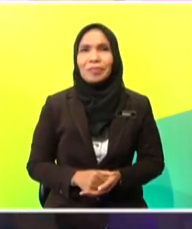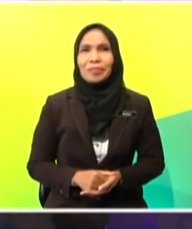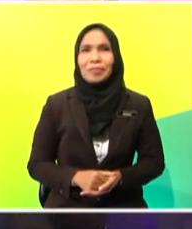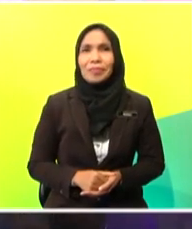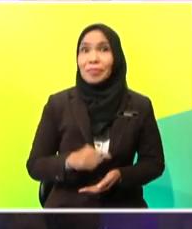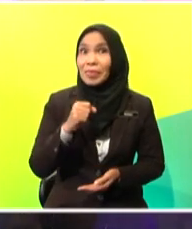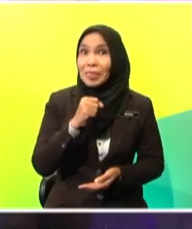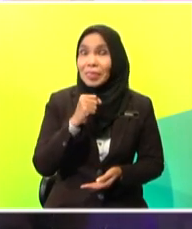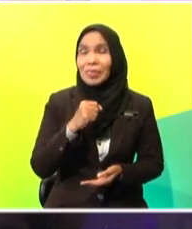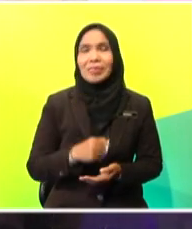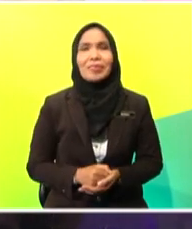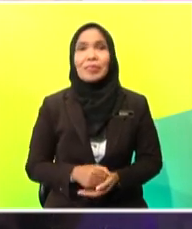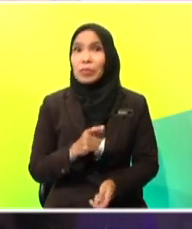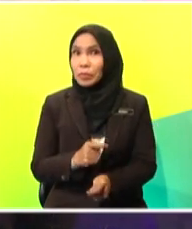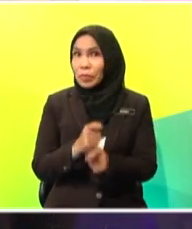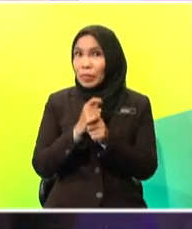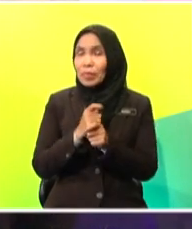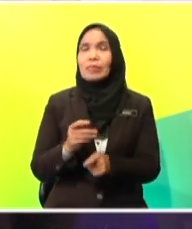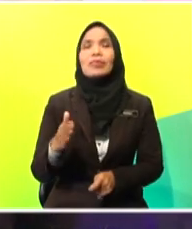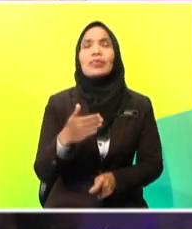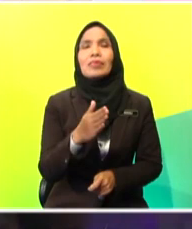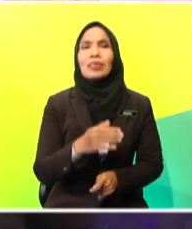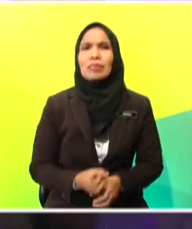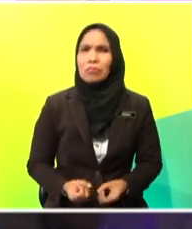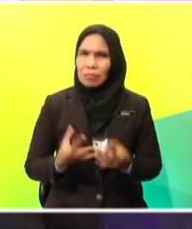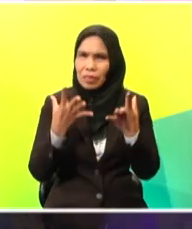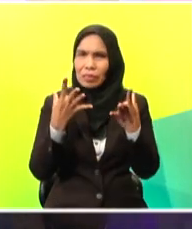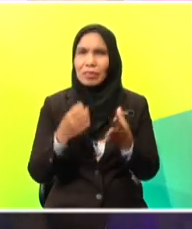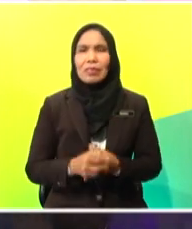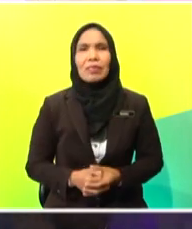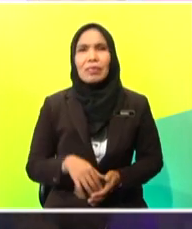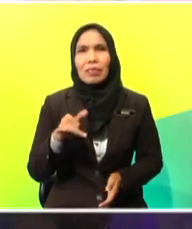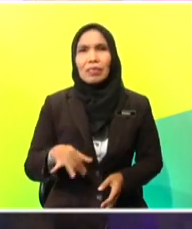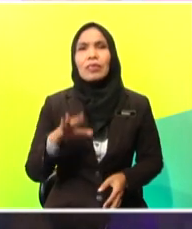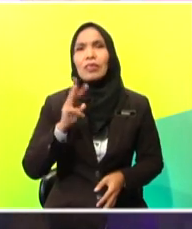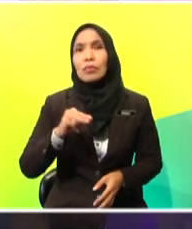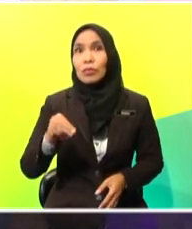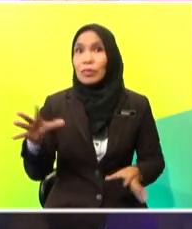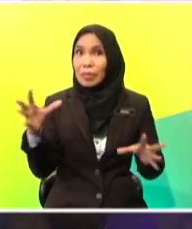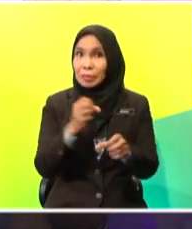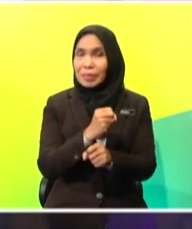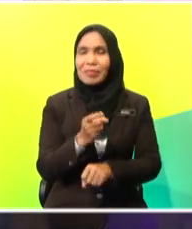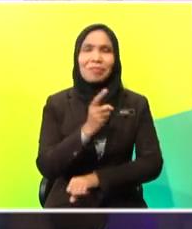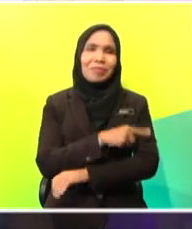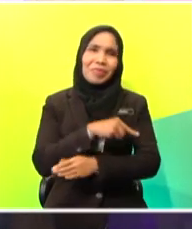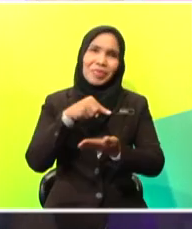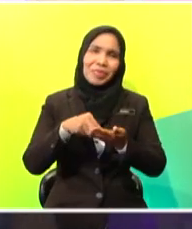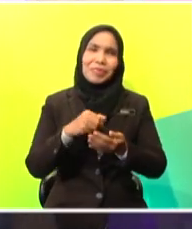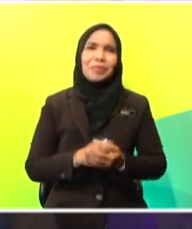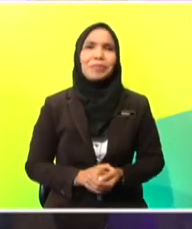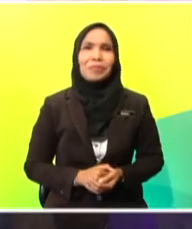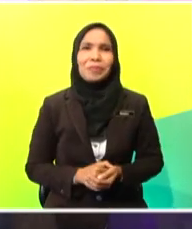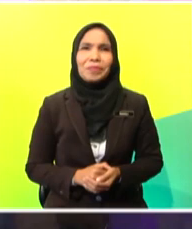dan banyak sebenarnya murid-murid dapat dalam kelas hari ini sebelum kita berakhir sego pastinya